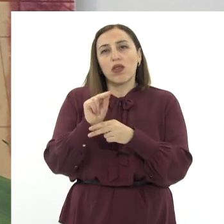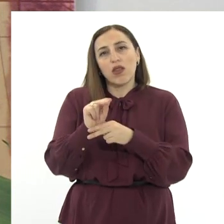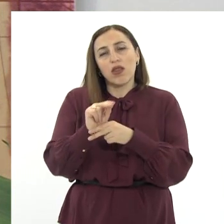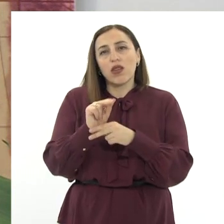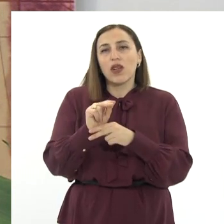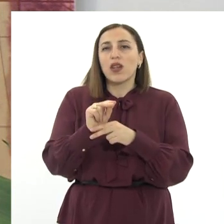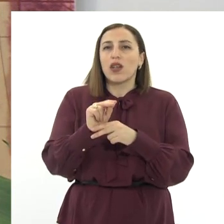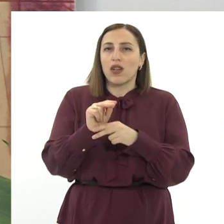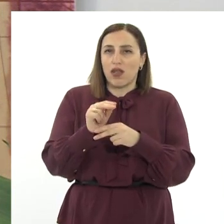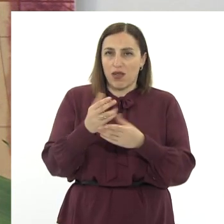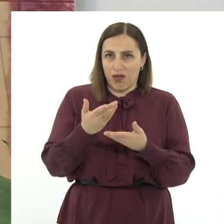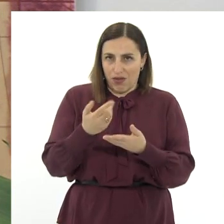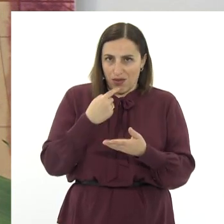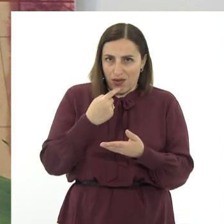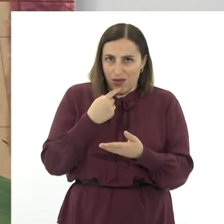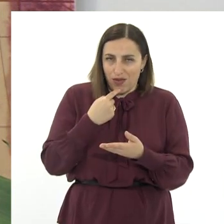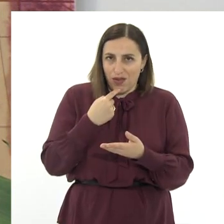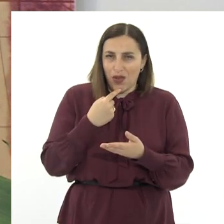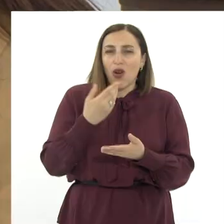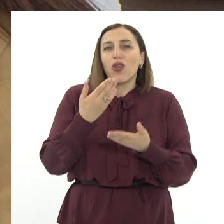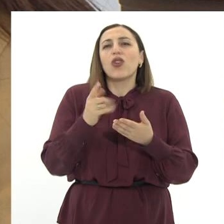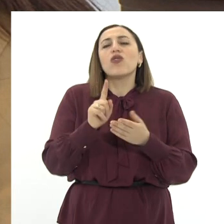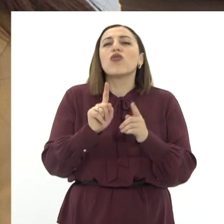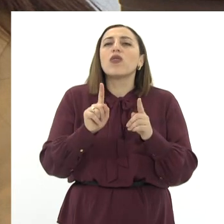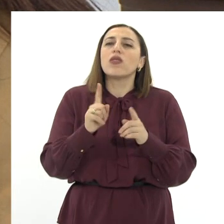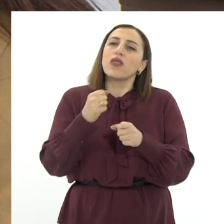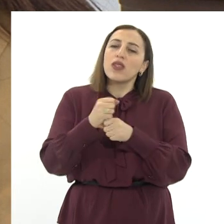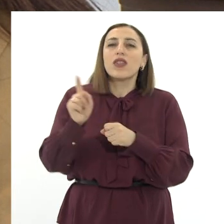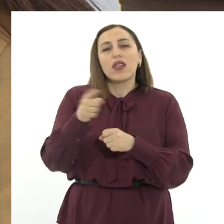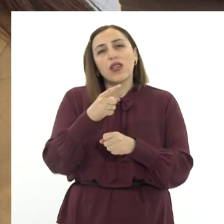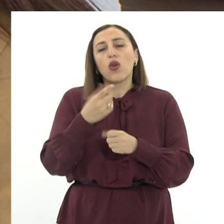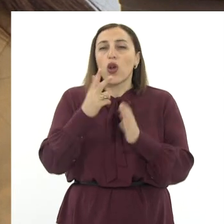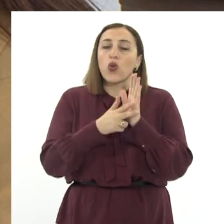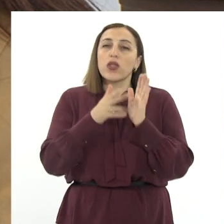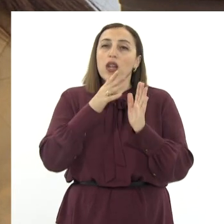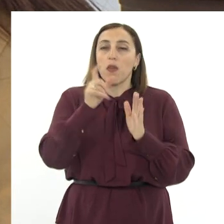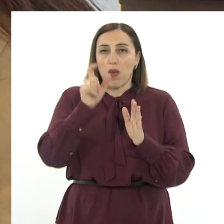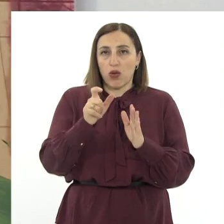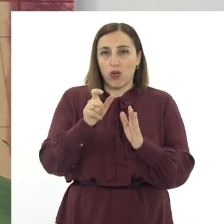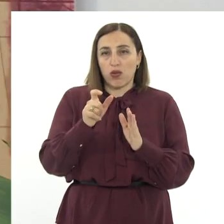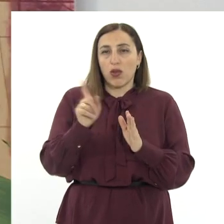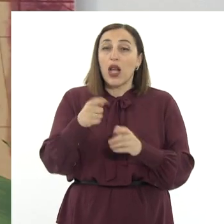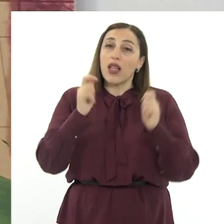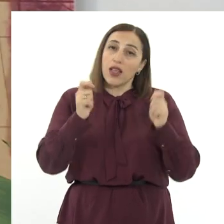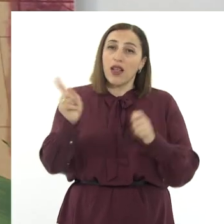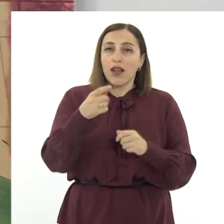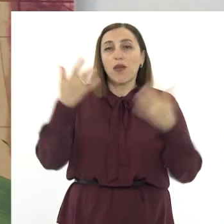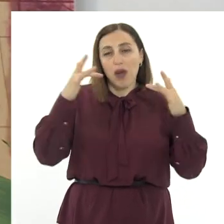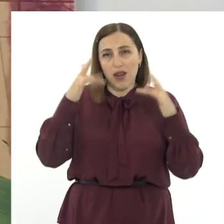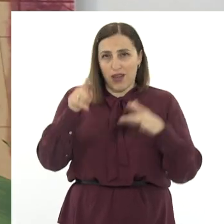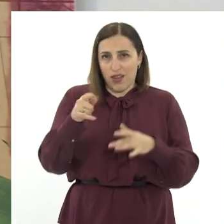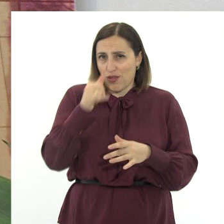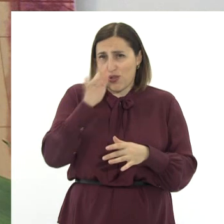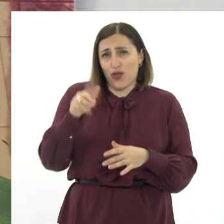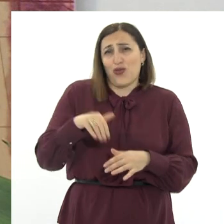բաների մեջ դնել, էլի սահմանափակումների մեջ դնել, կամ ինչ-որ իրադարձությունների մեջ մտցնել, ասենք 80 տարեկան մարդուն չես տանի